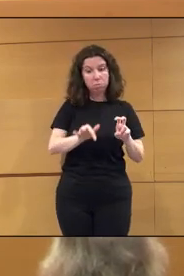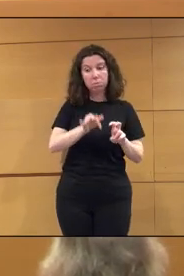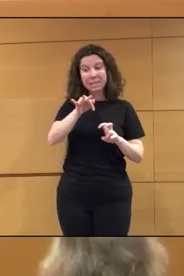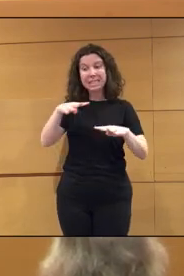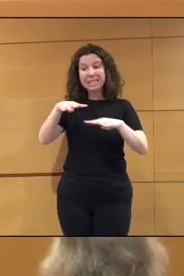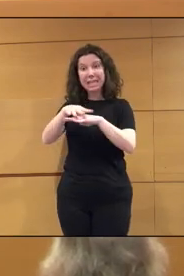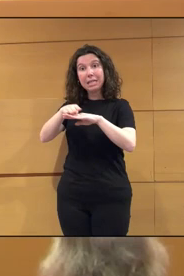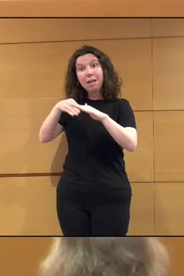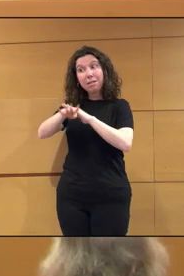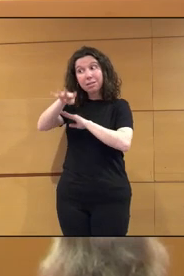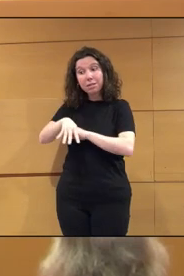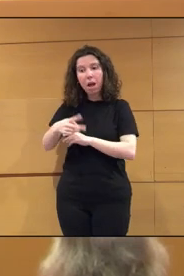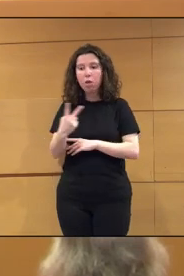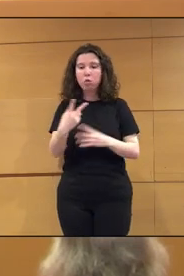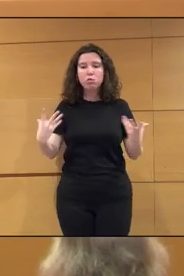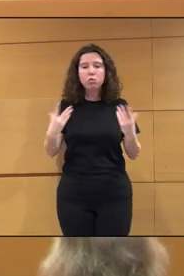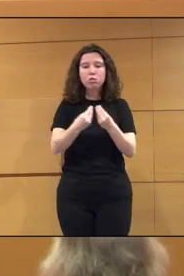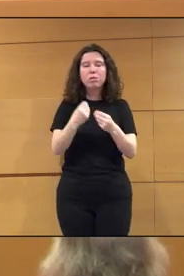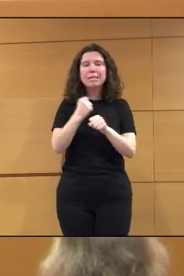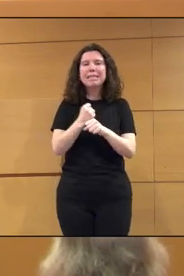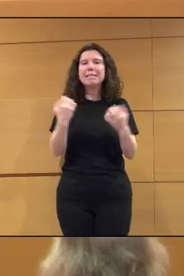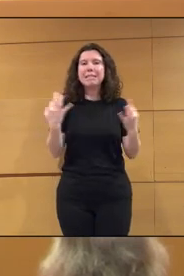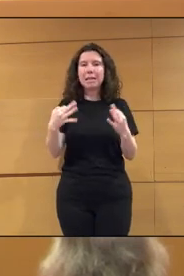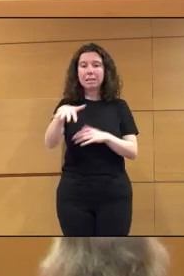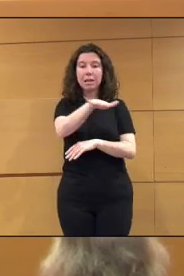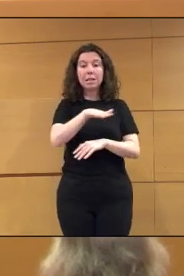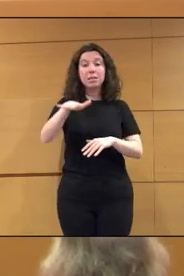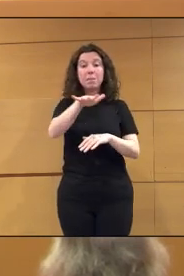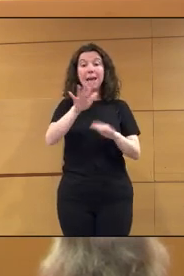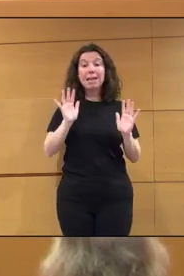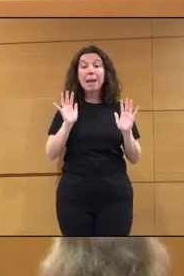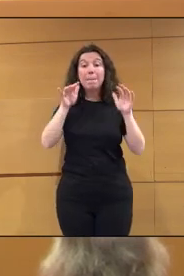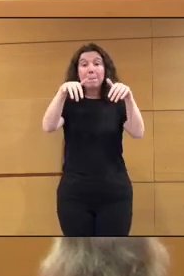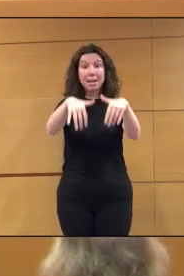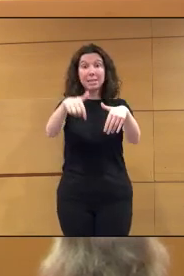espais immersius com espais, no?, en els quals el